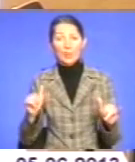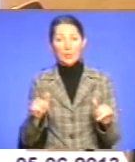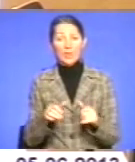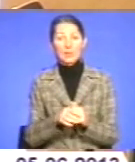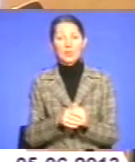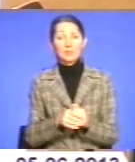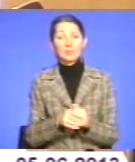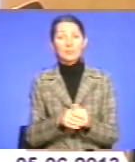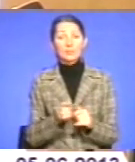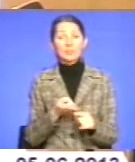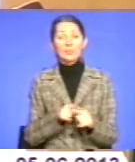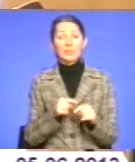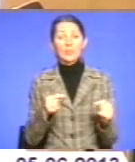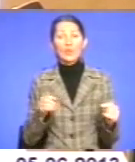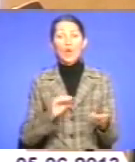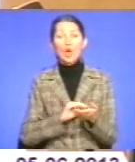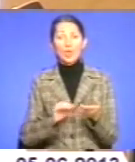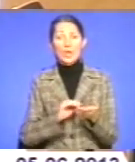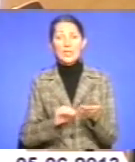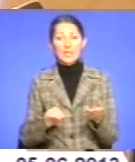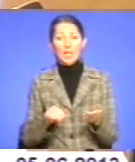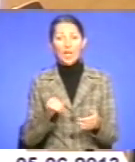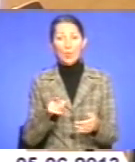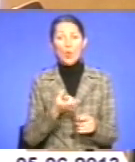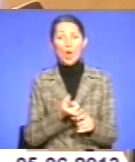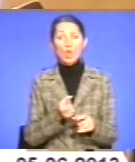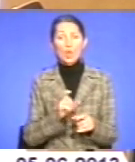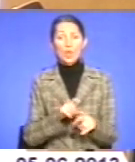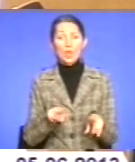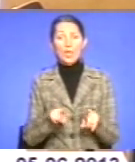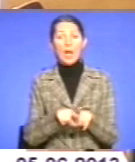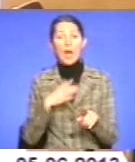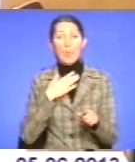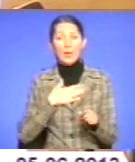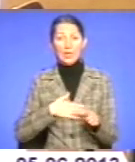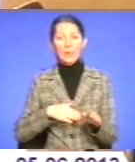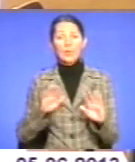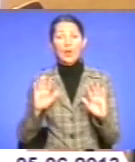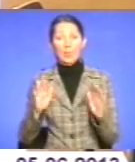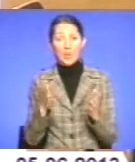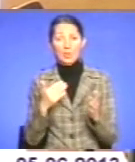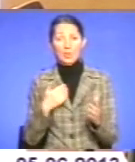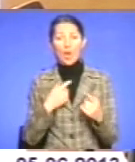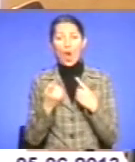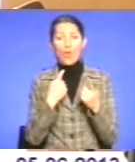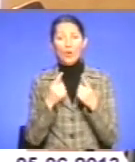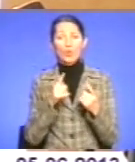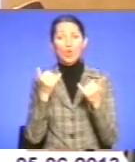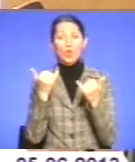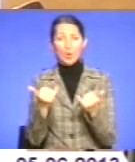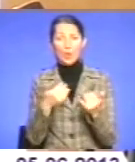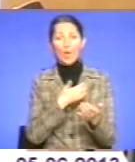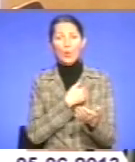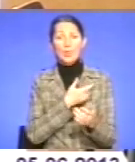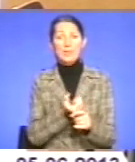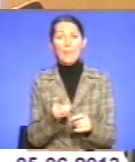вид журналістики. Тому це дуже така приємна мить, і ми говоримо про те, що сьогодні хочеться